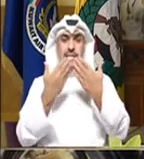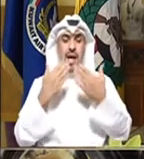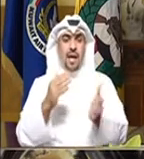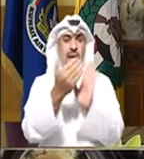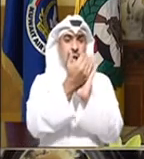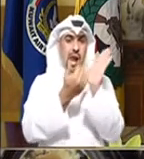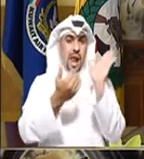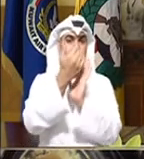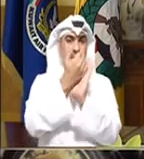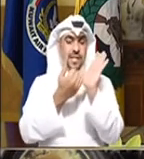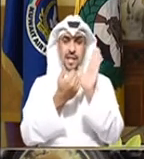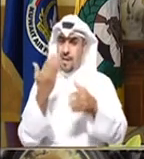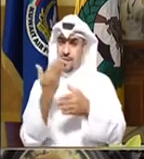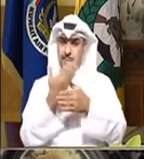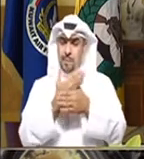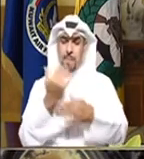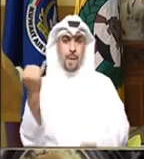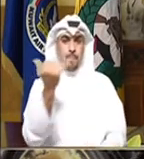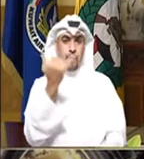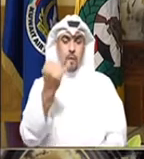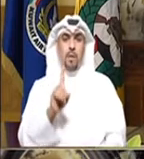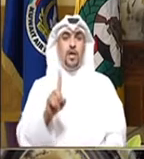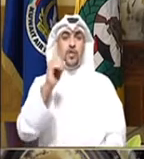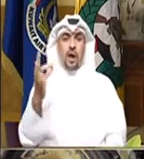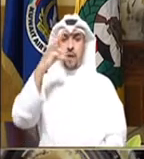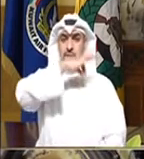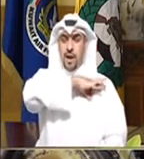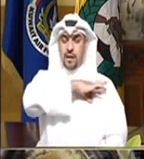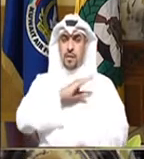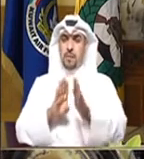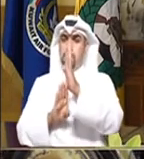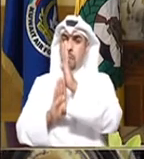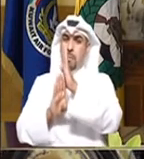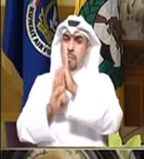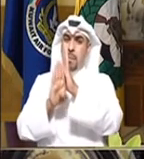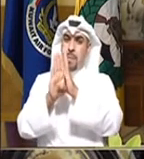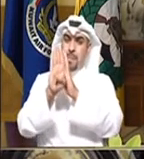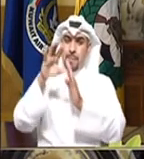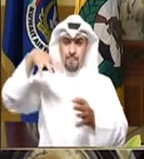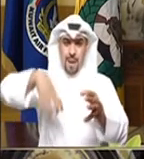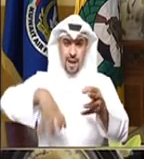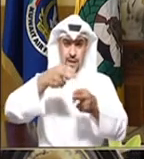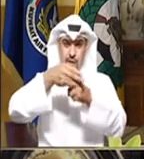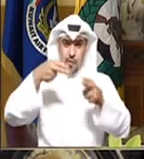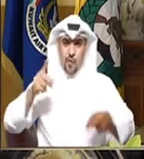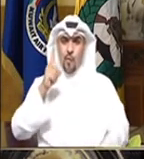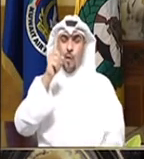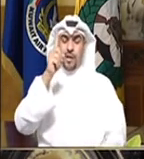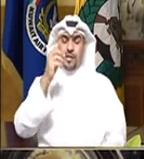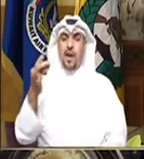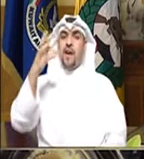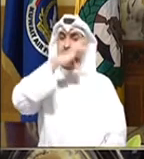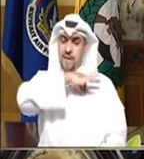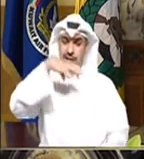تحقق قيم المضافة للاقتصاد الوطني وتعود على الوطن بالخير والنفع.